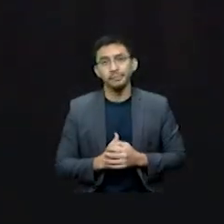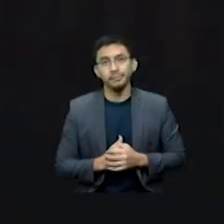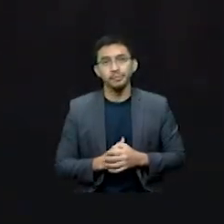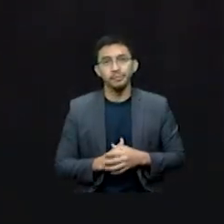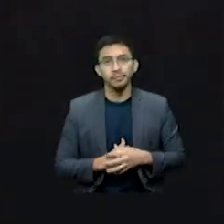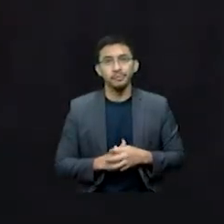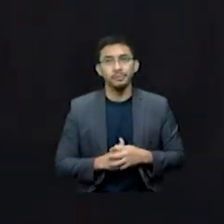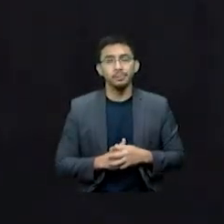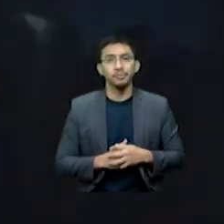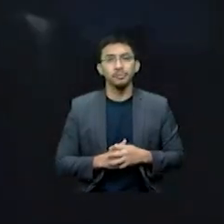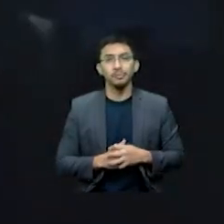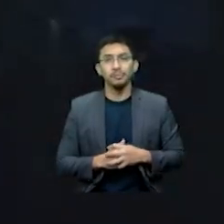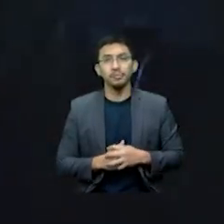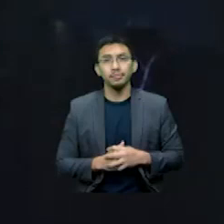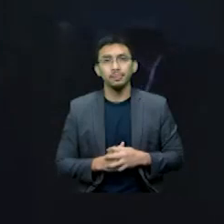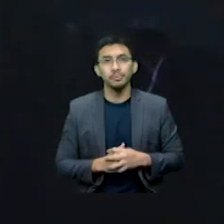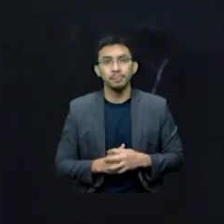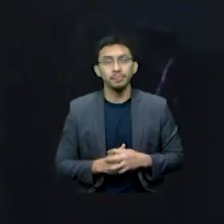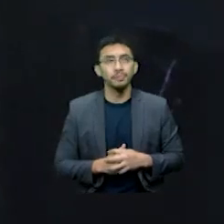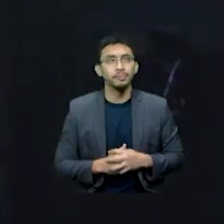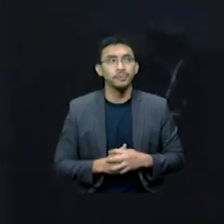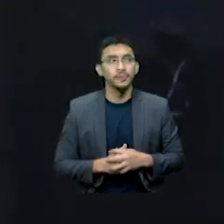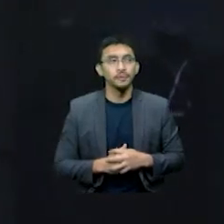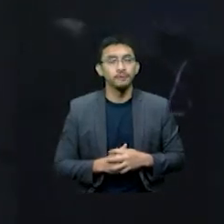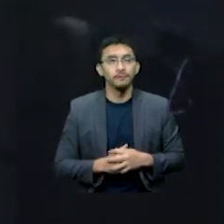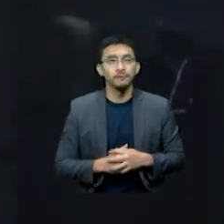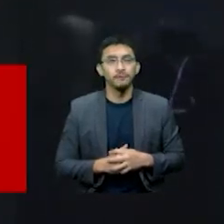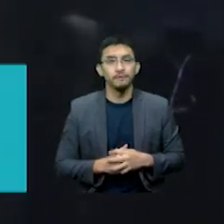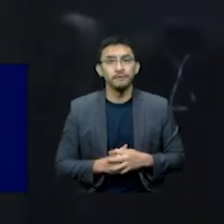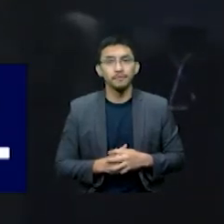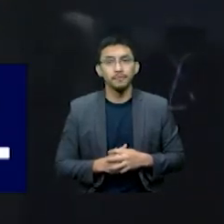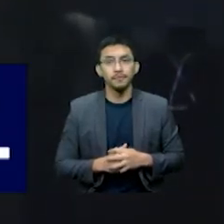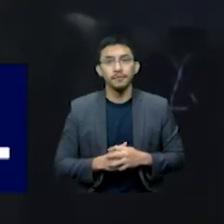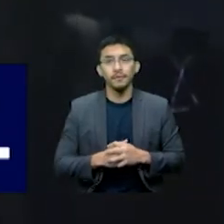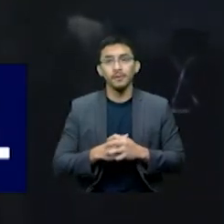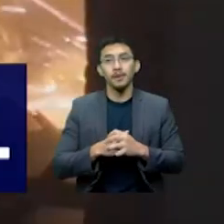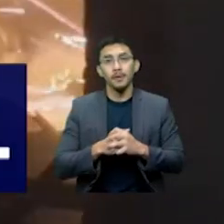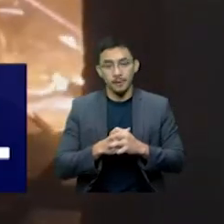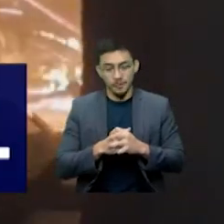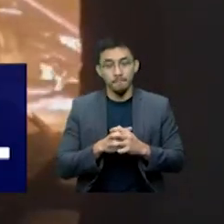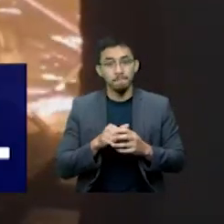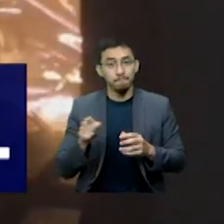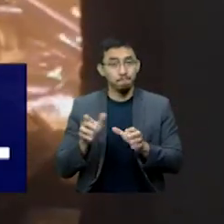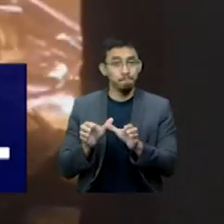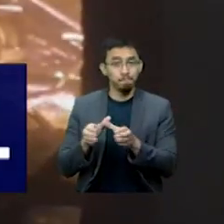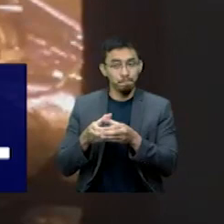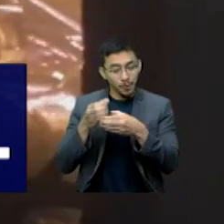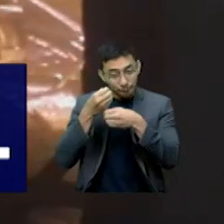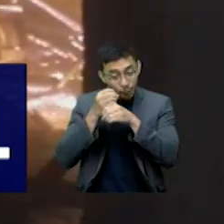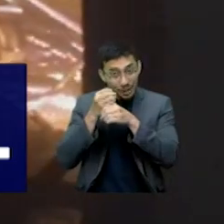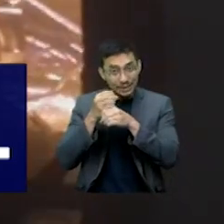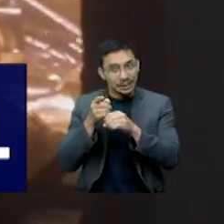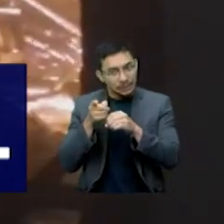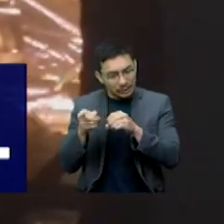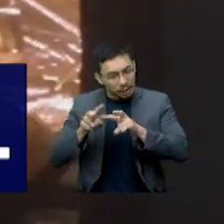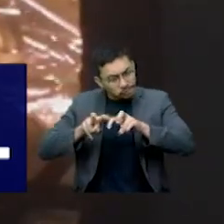Sementara itu pihak dari forensik pun juga sedang melakukan pemeriksaan lebih lanjut di olah TKP. Dan untuk prioritas saat